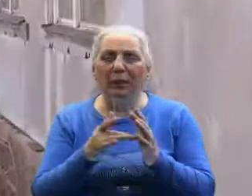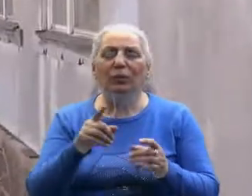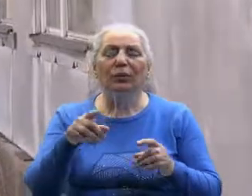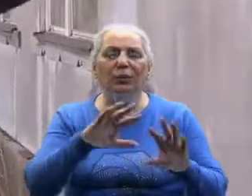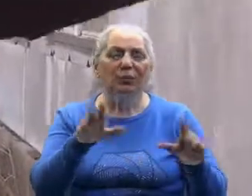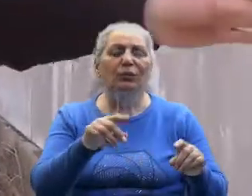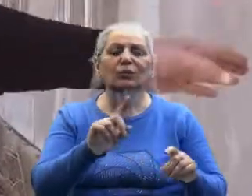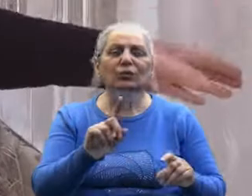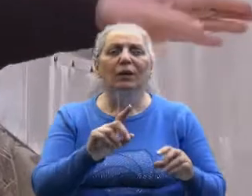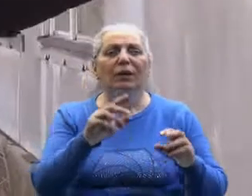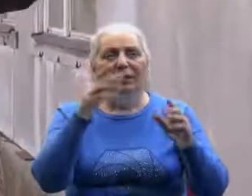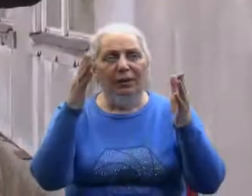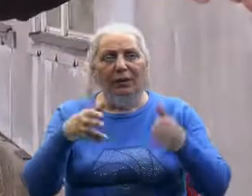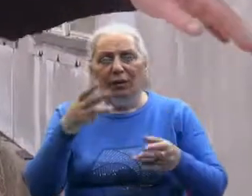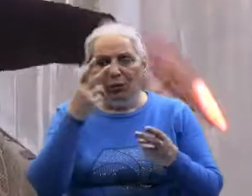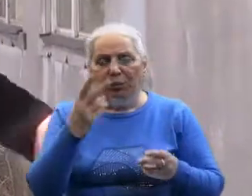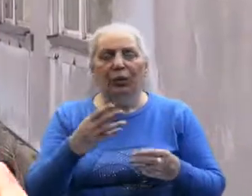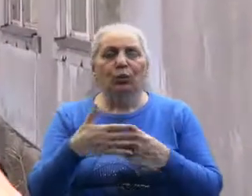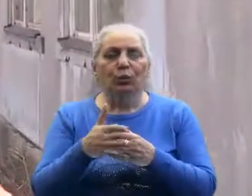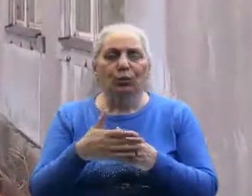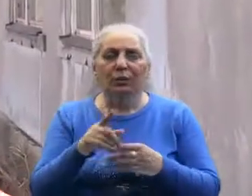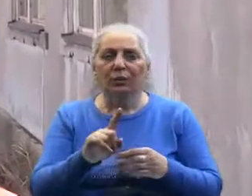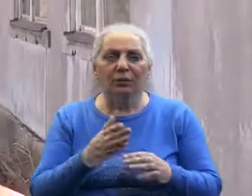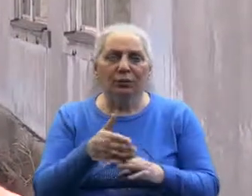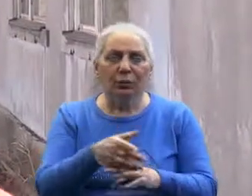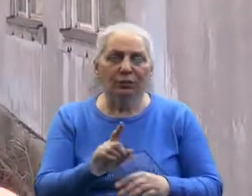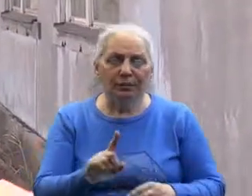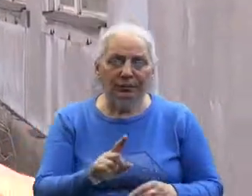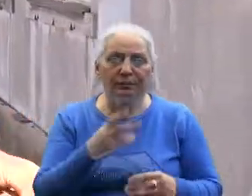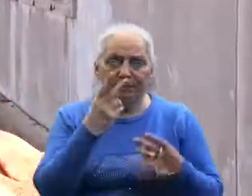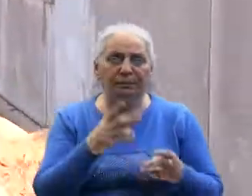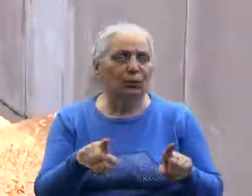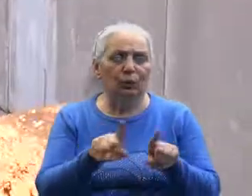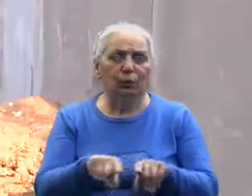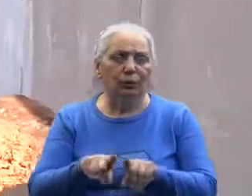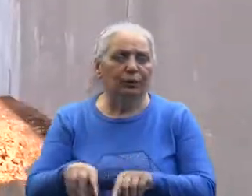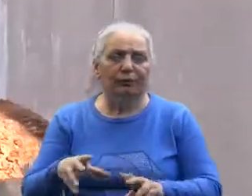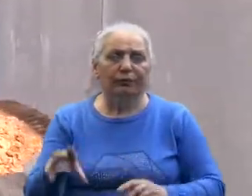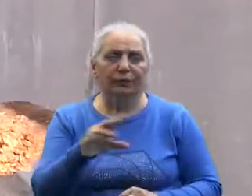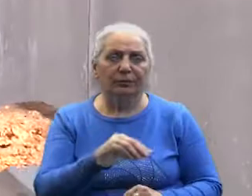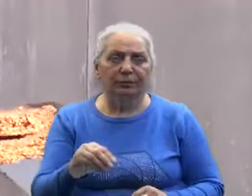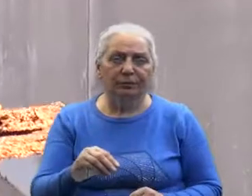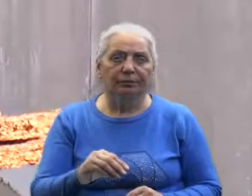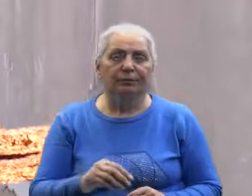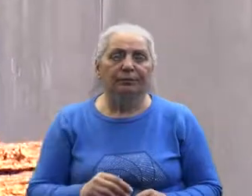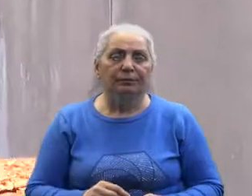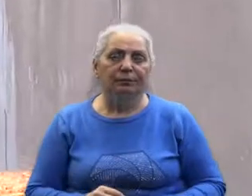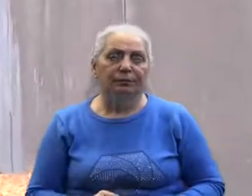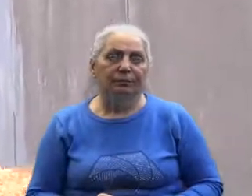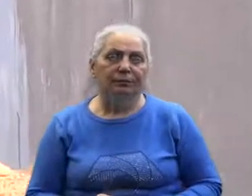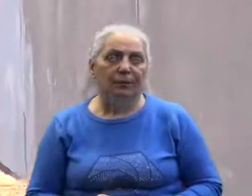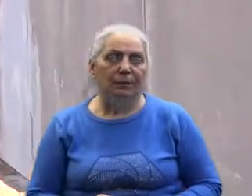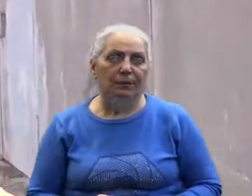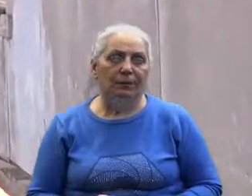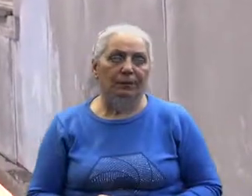որտեղ որ պատուհաններն է, դռների մուտքերը, նույն այս վիճակն է, կարան ասենք